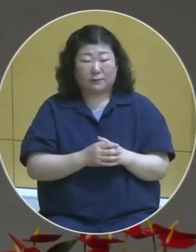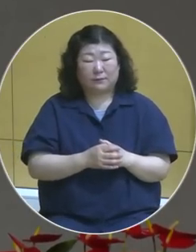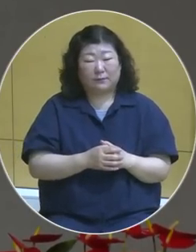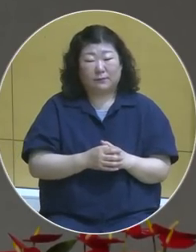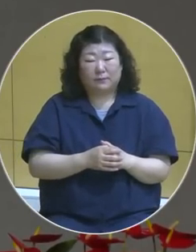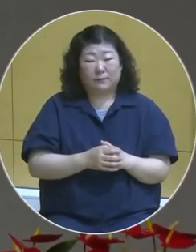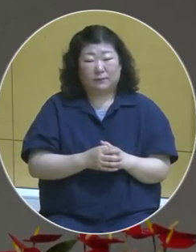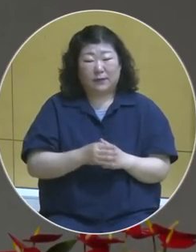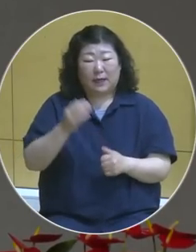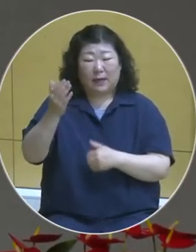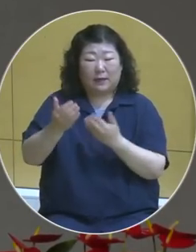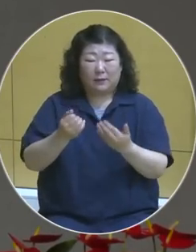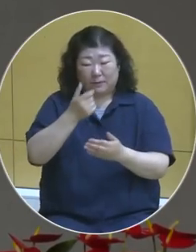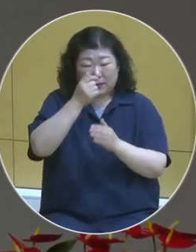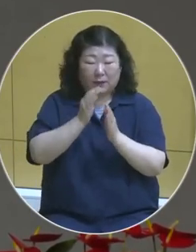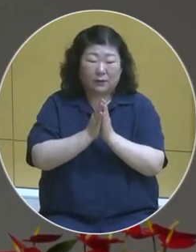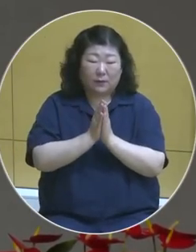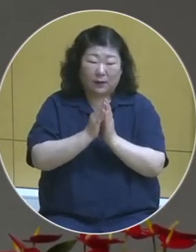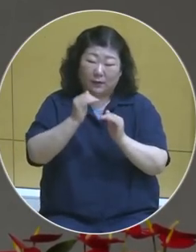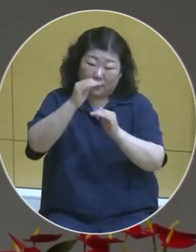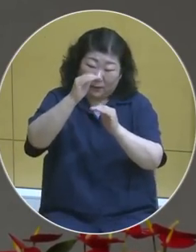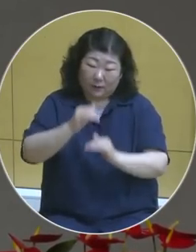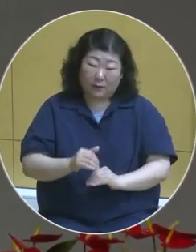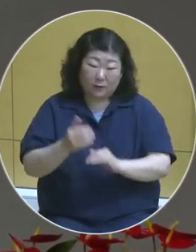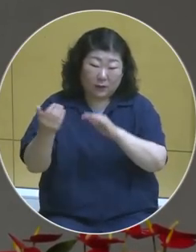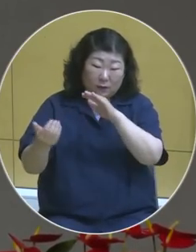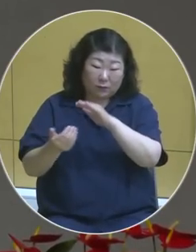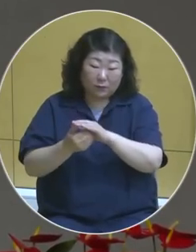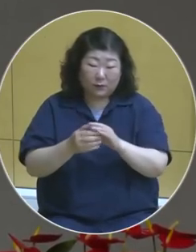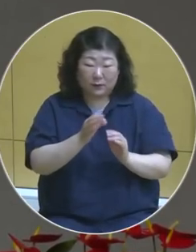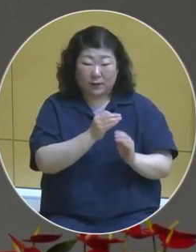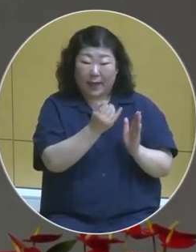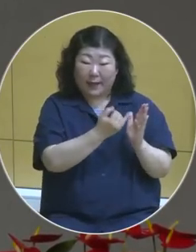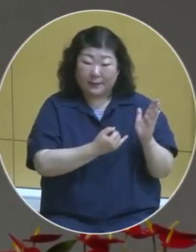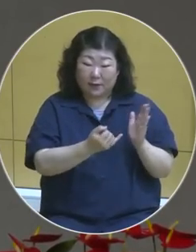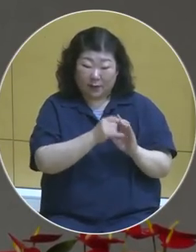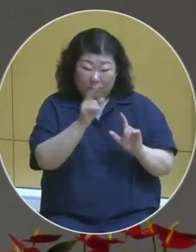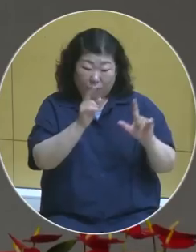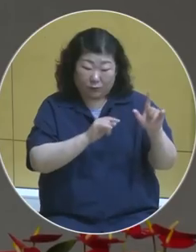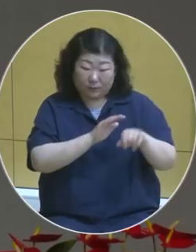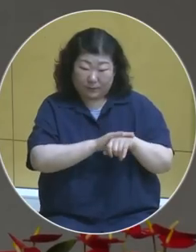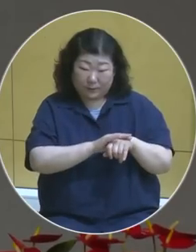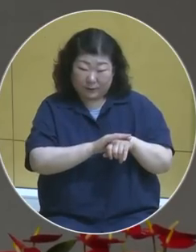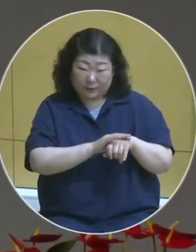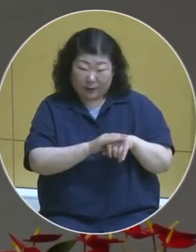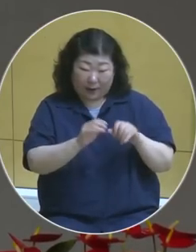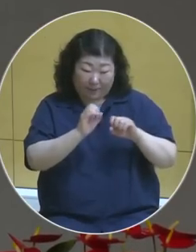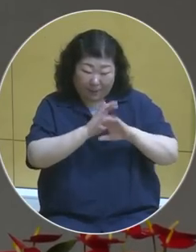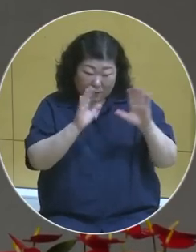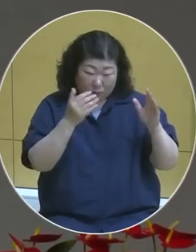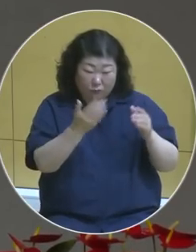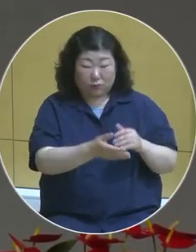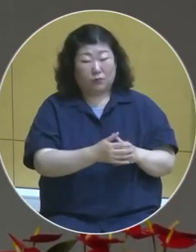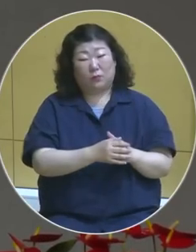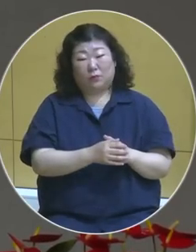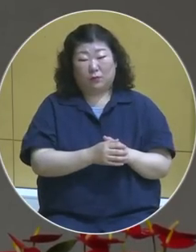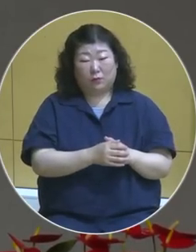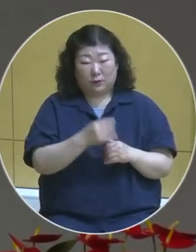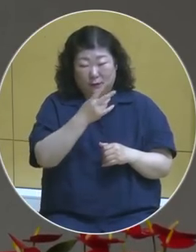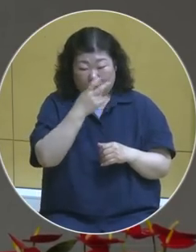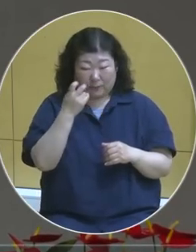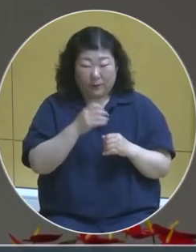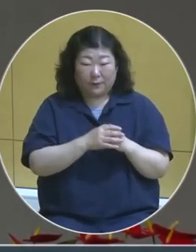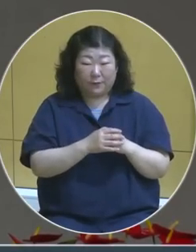그래서 하나님께 기도한 내용을 이루어가는 에스더의 모습을 잘 조명해주고 있습니다. 잠언 29장 23절에